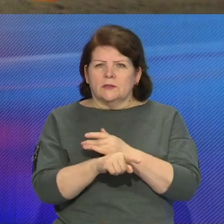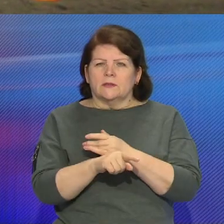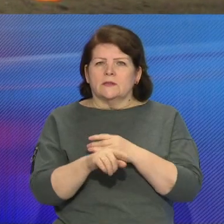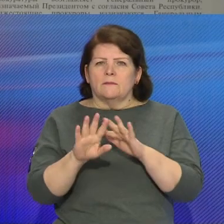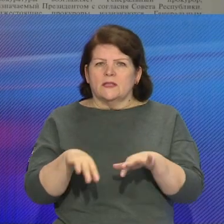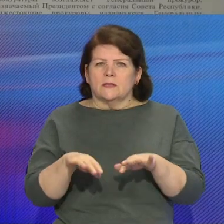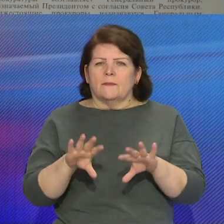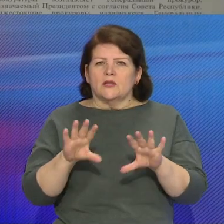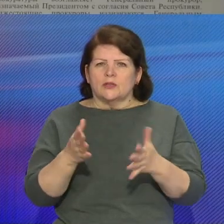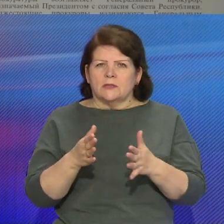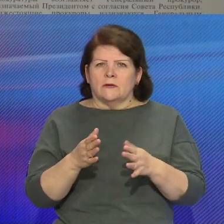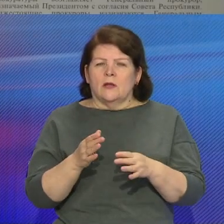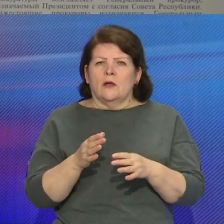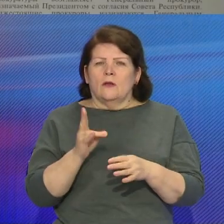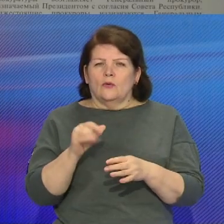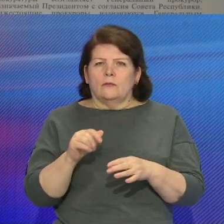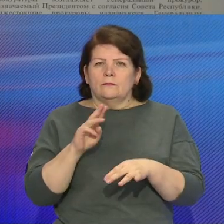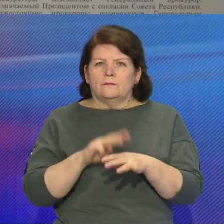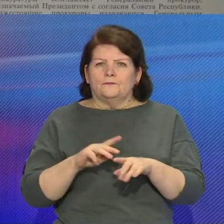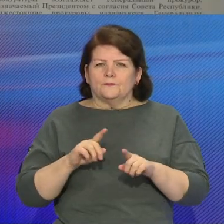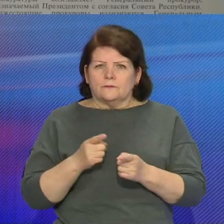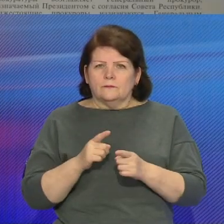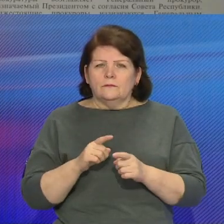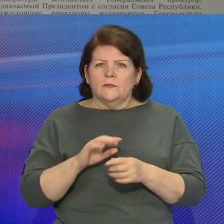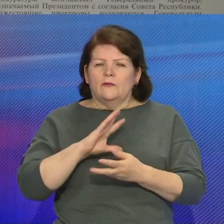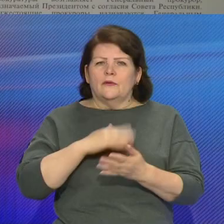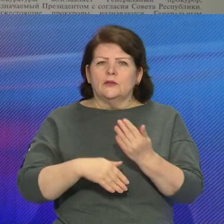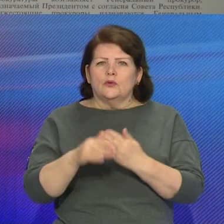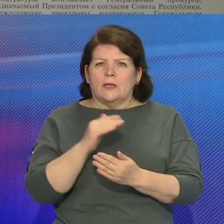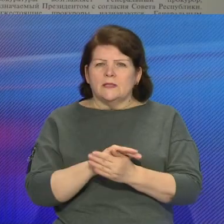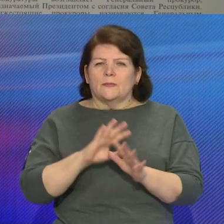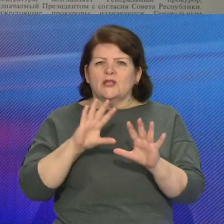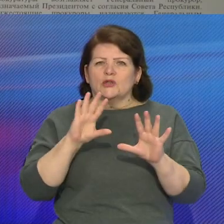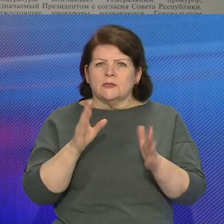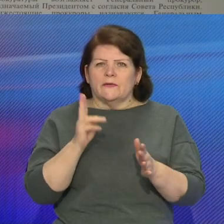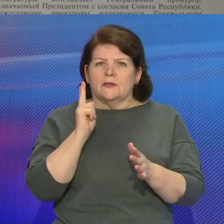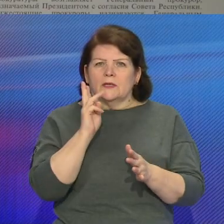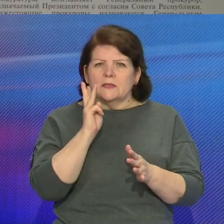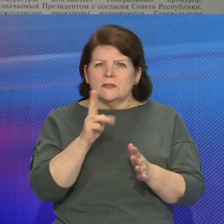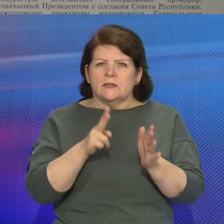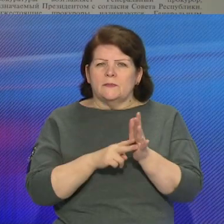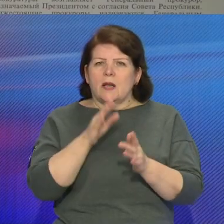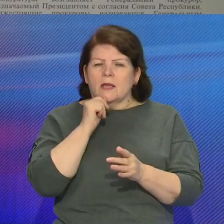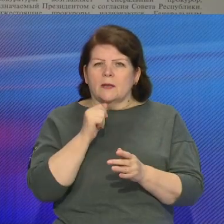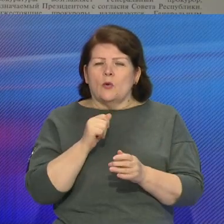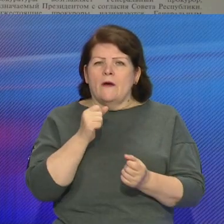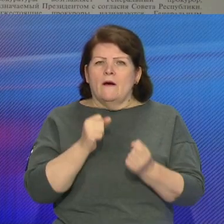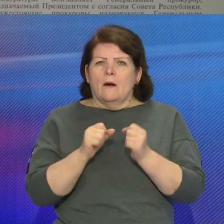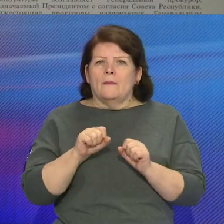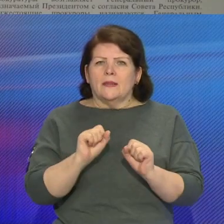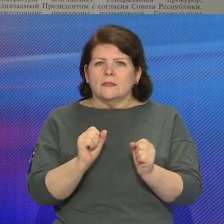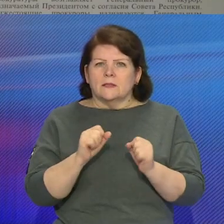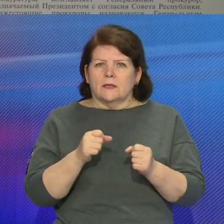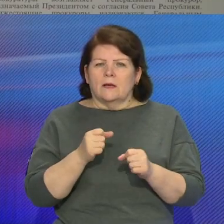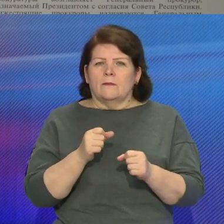было пресечено сотрудниками милиции. В результате дорожно-транспортного происшествия 37-летнему водителю мотоцикла причинены тяжкие